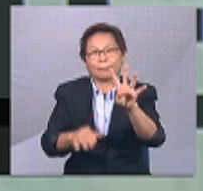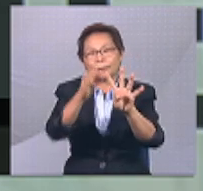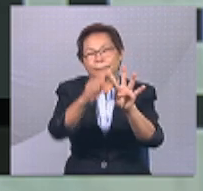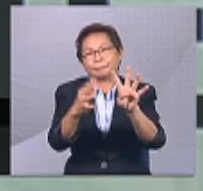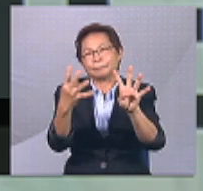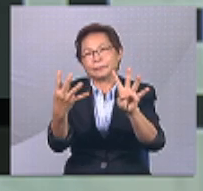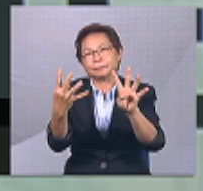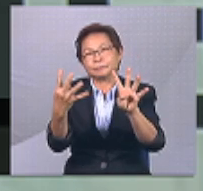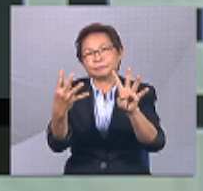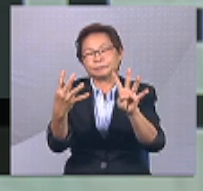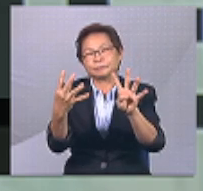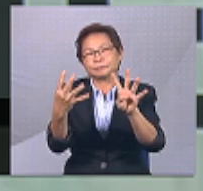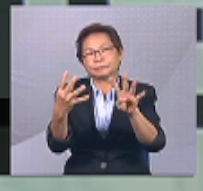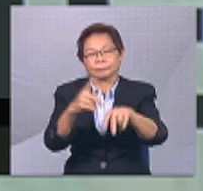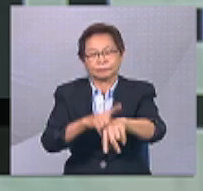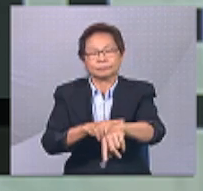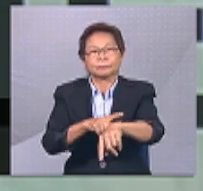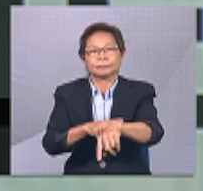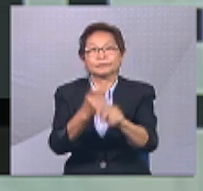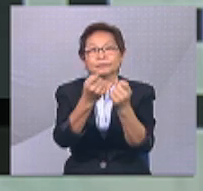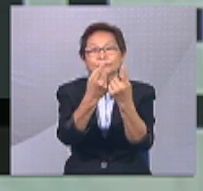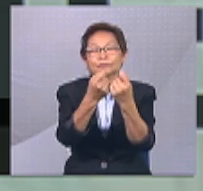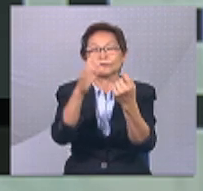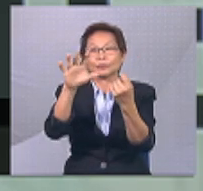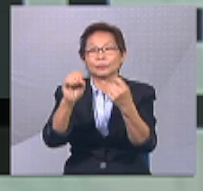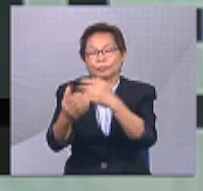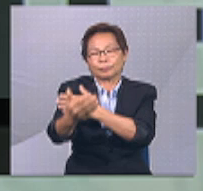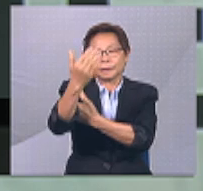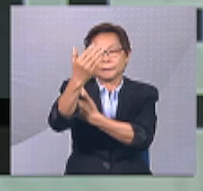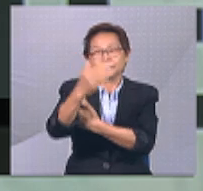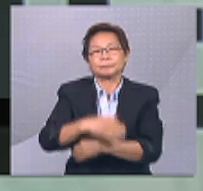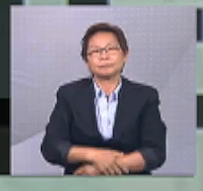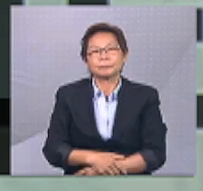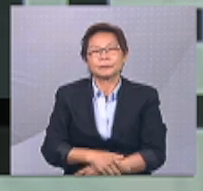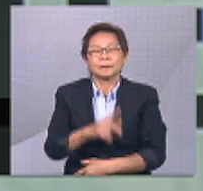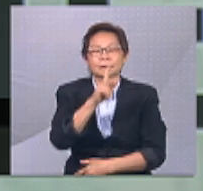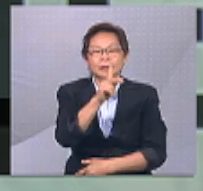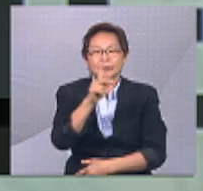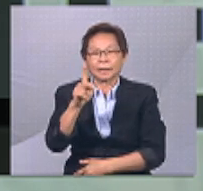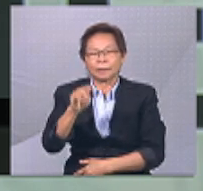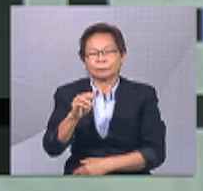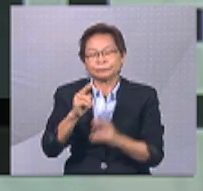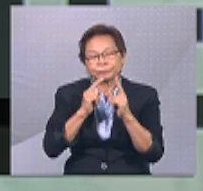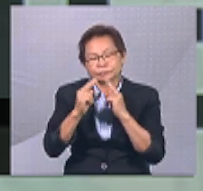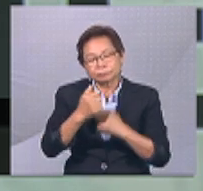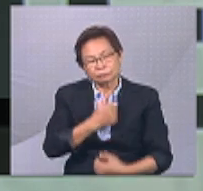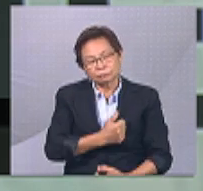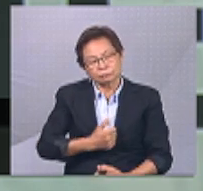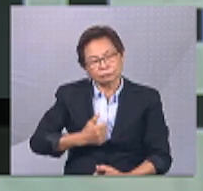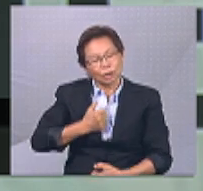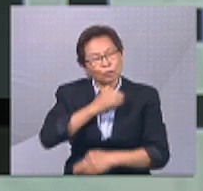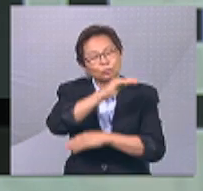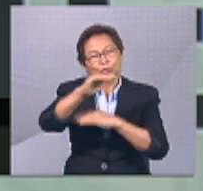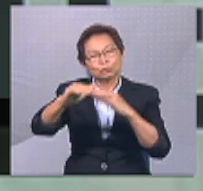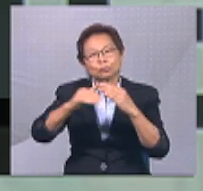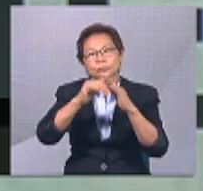14 April 2020 jam 11.50 pagi. Kementerian Kesihatan mengucapkan takziah kepada semua ahli